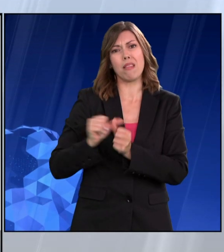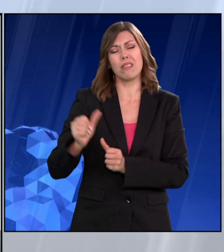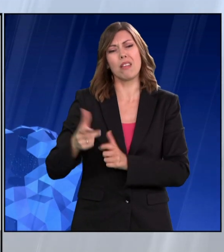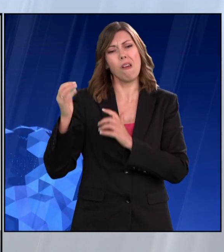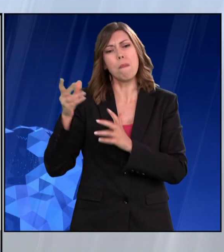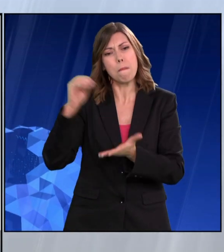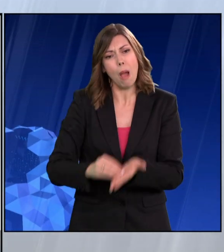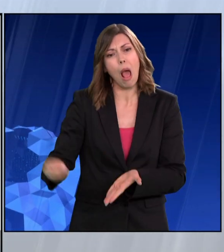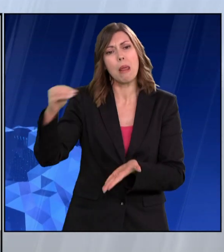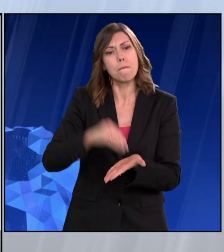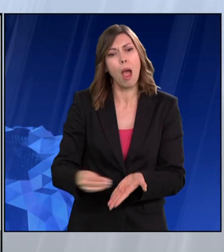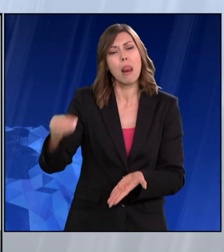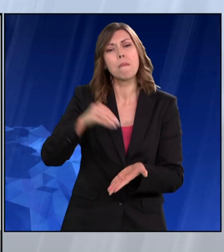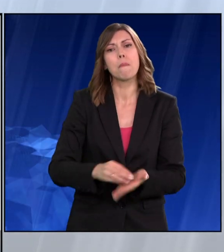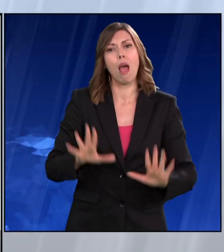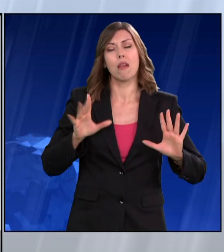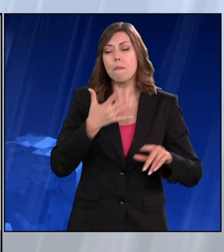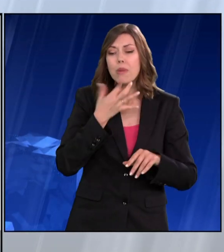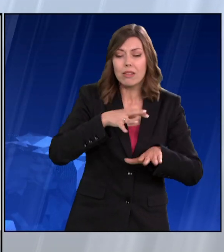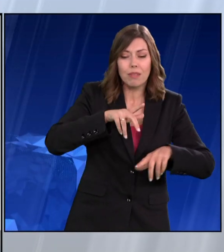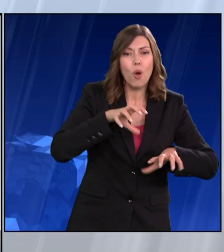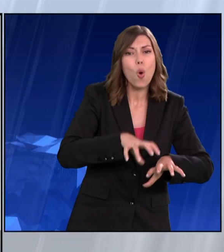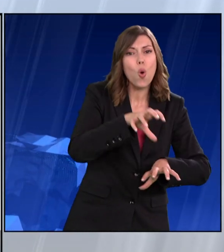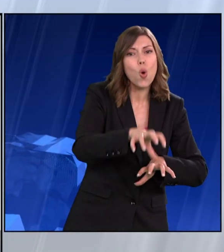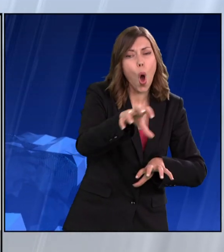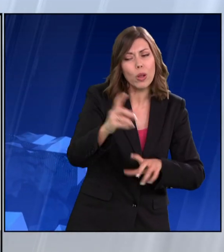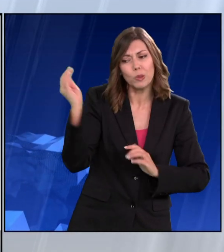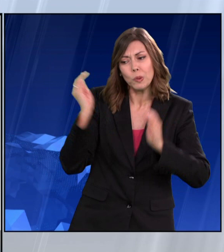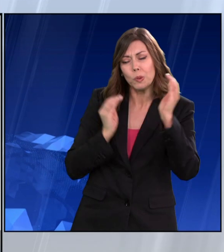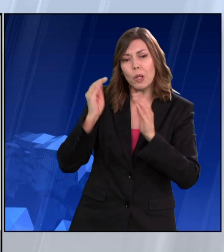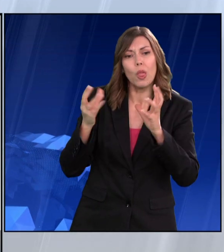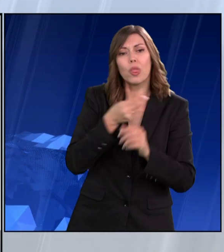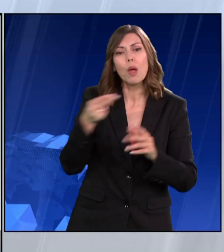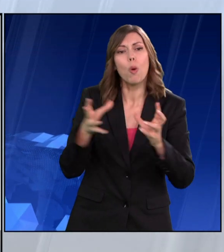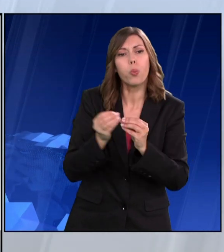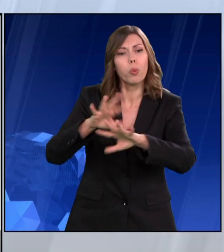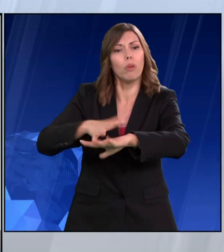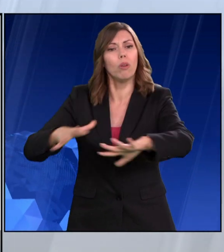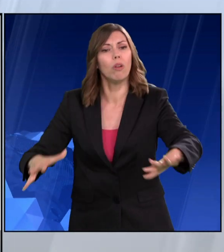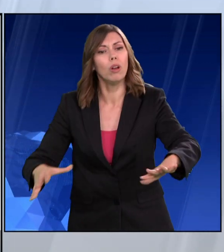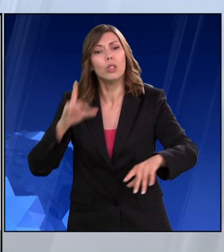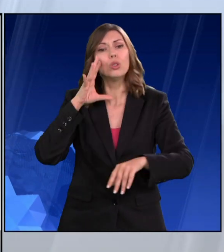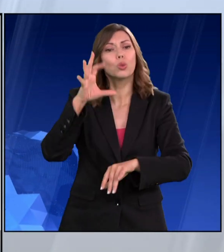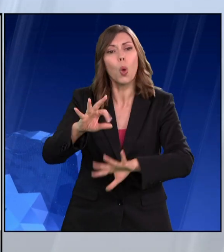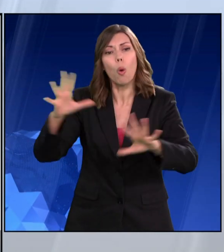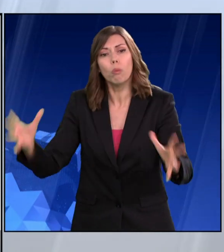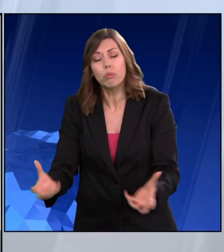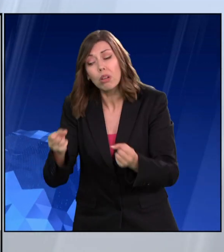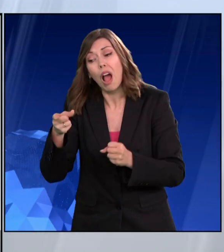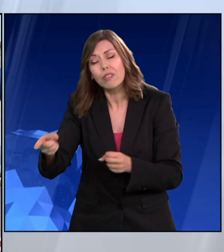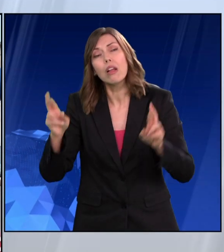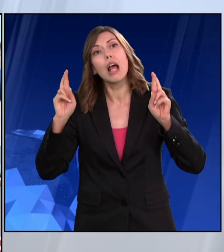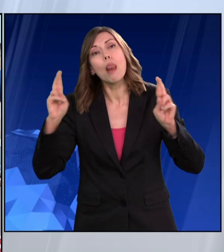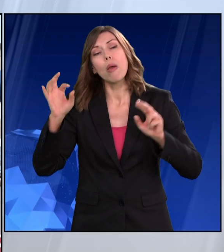challenge the notion of distress, with the hope that the boat will continue its journey to reach the Italian search and